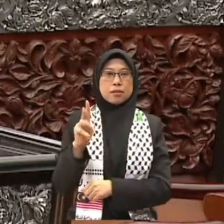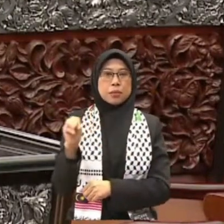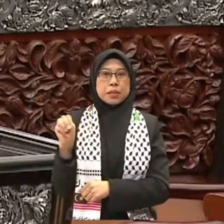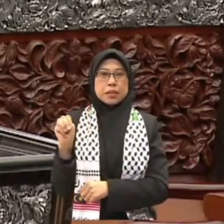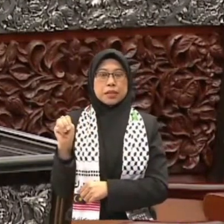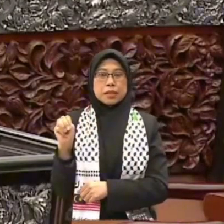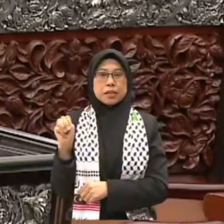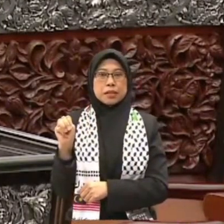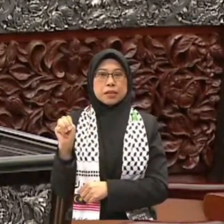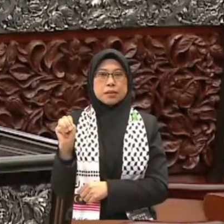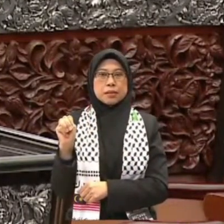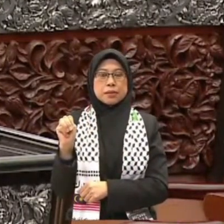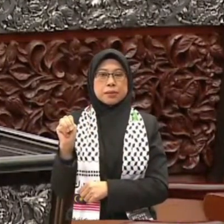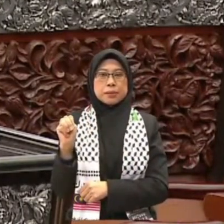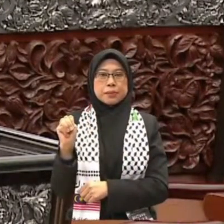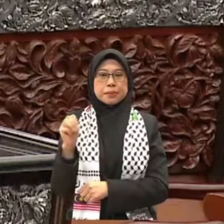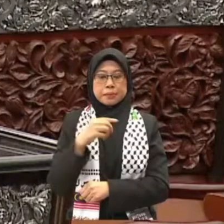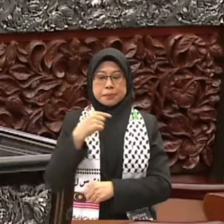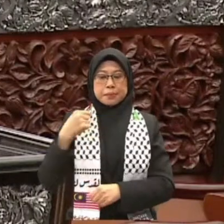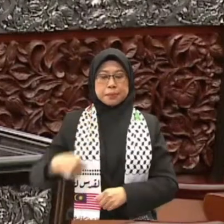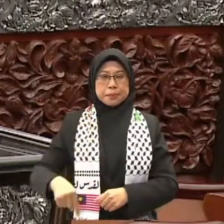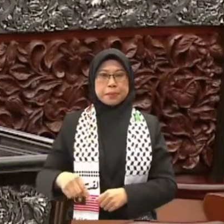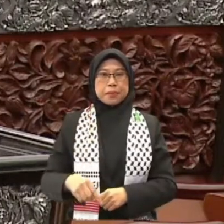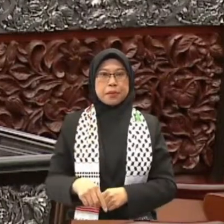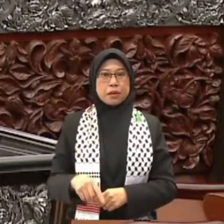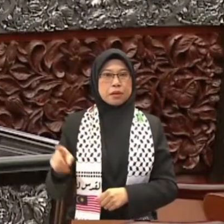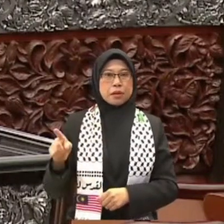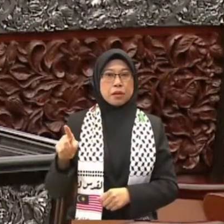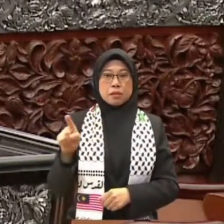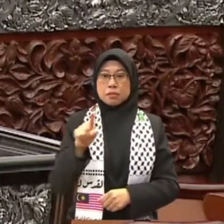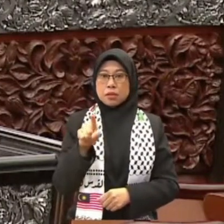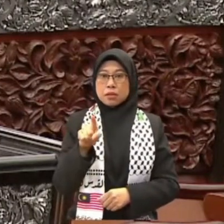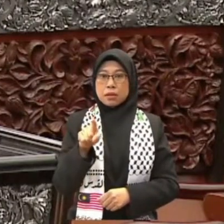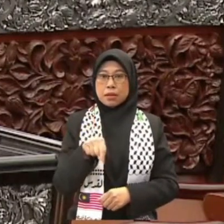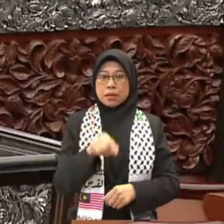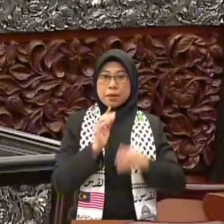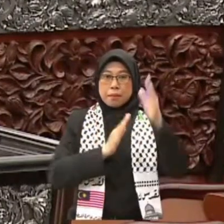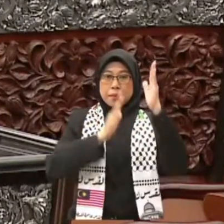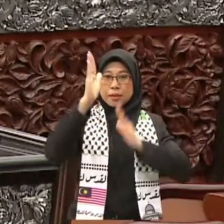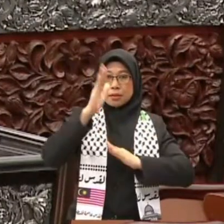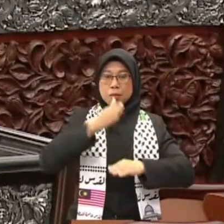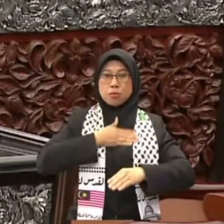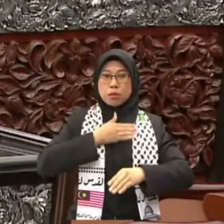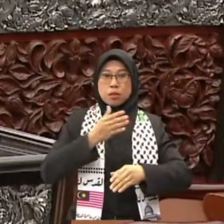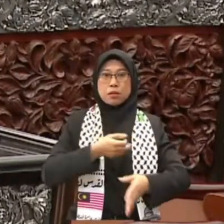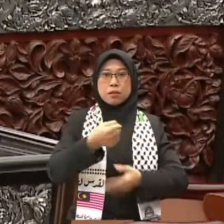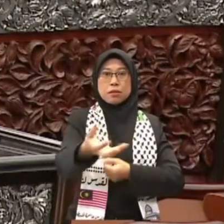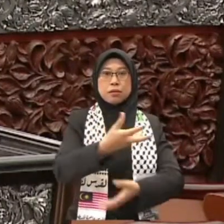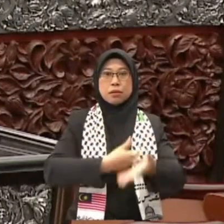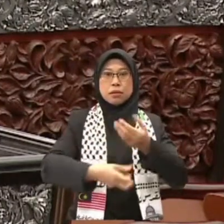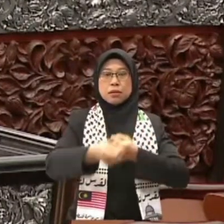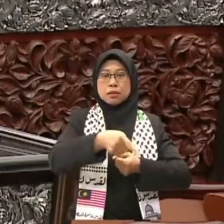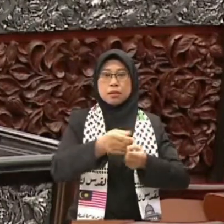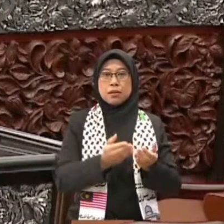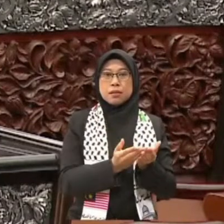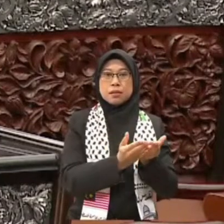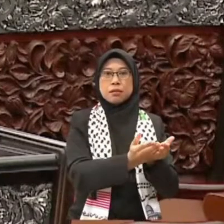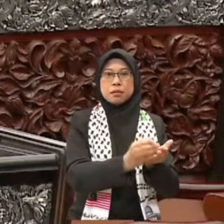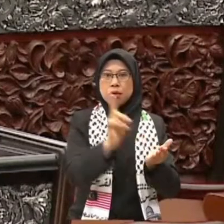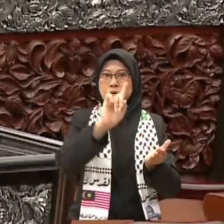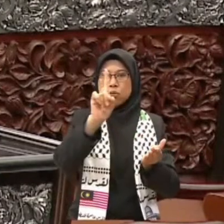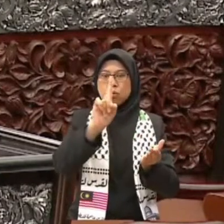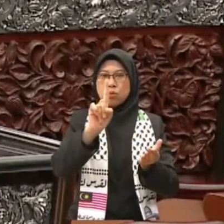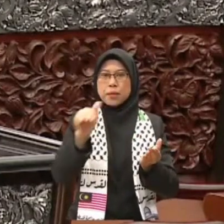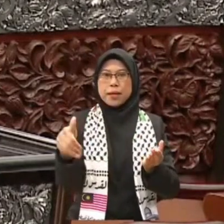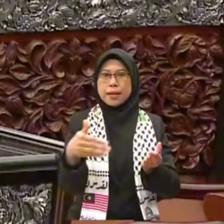Jadi mereka telah dilarang, melarang nelayan tempatan untuk tangkap. Jadi sebenarnya telah tertimbul 1000 kali dah, Yang Hormat,